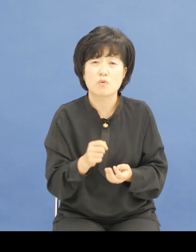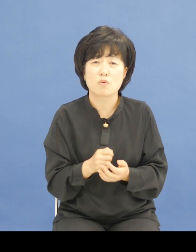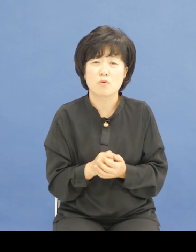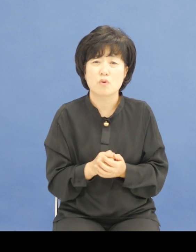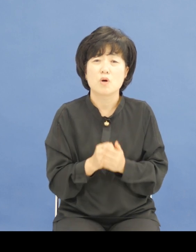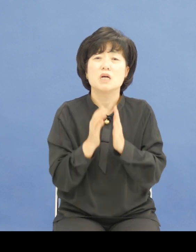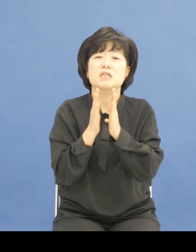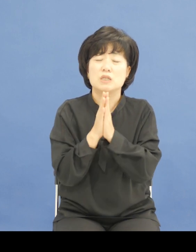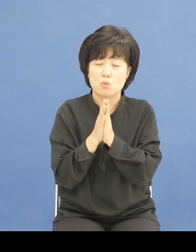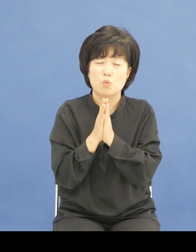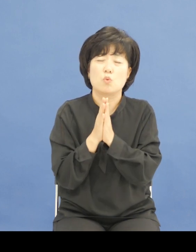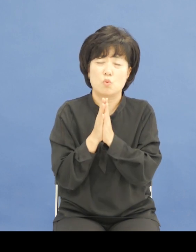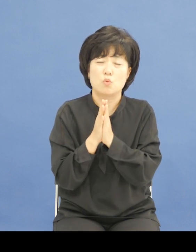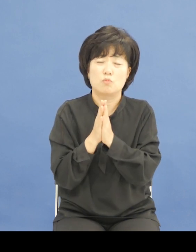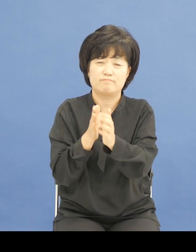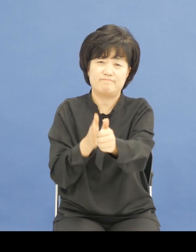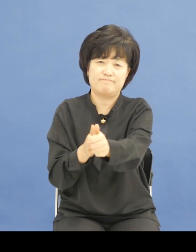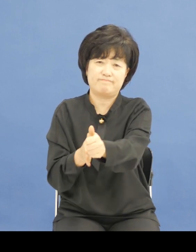기도해 주시고